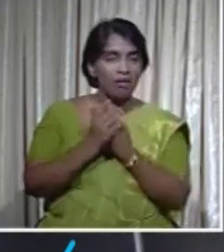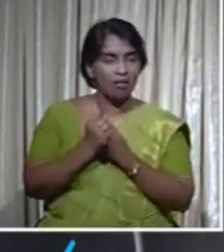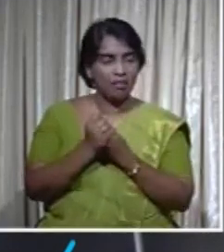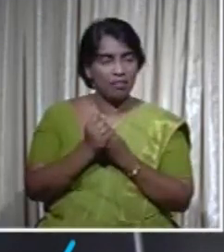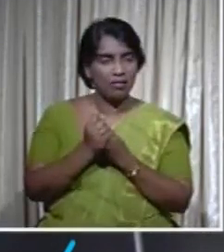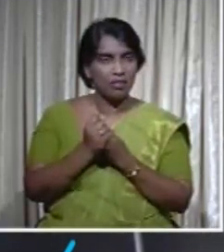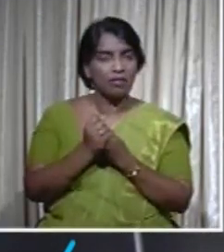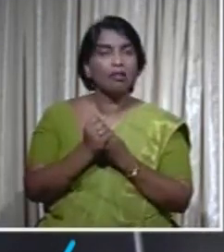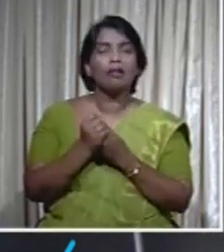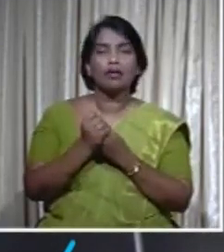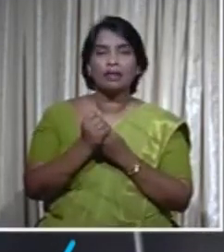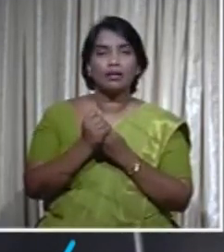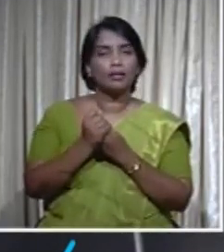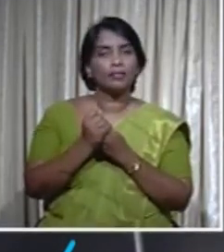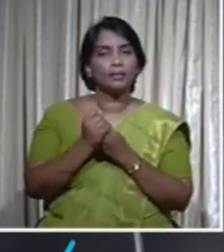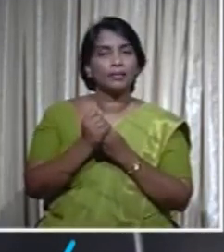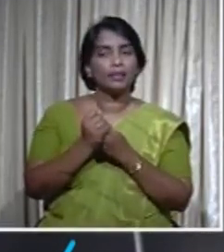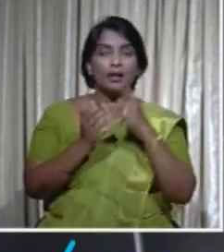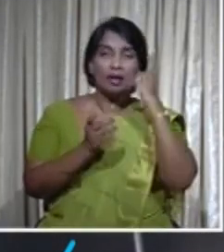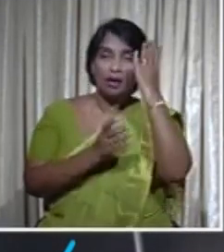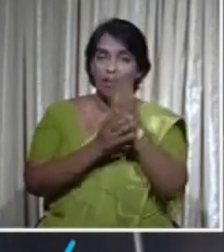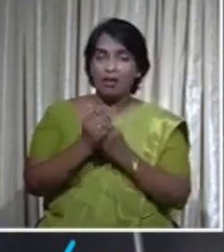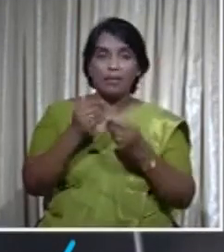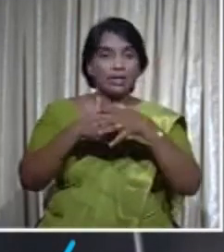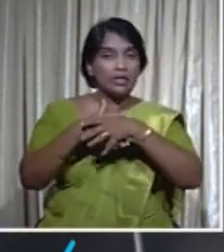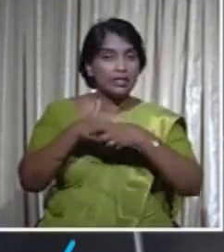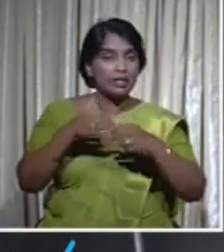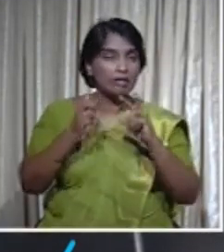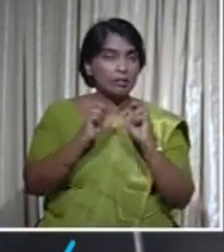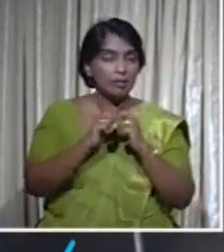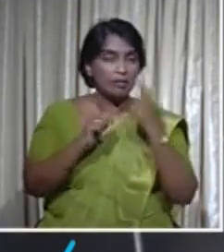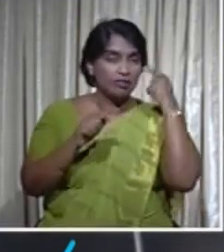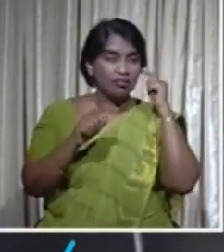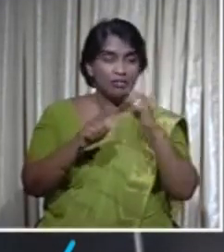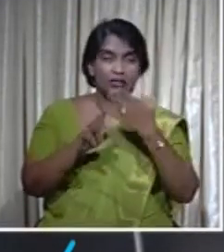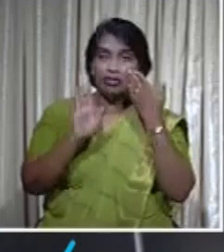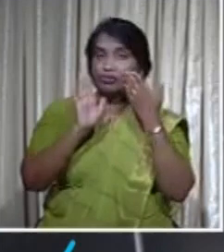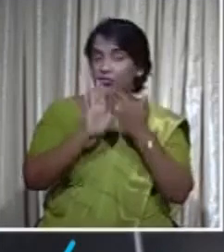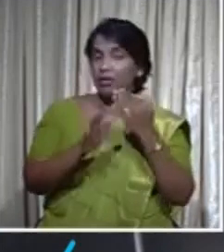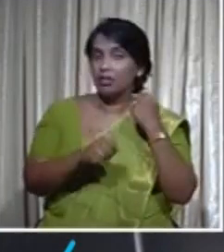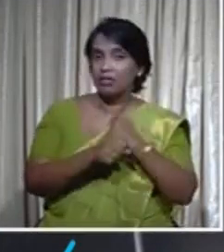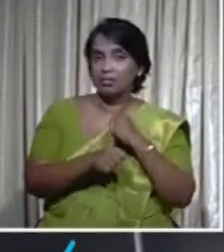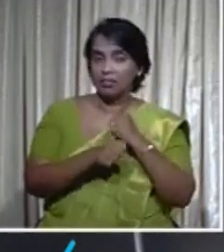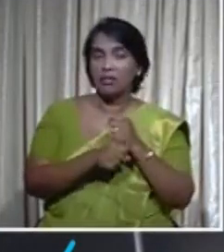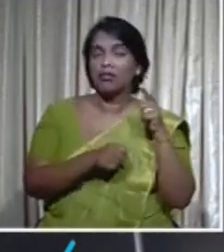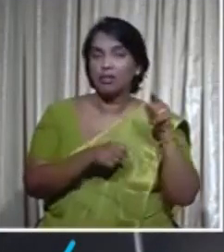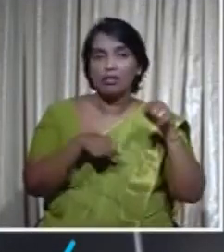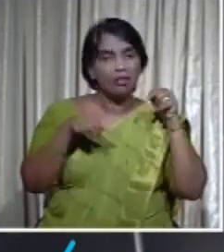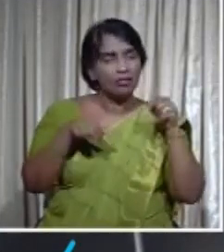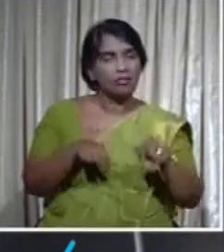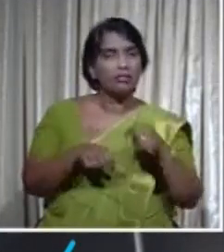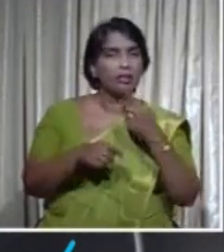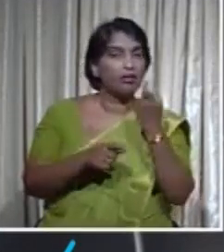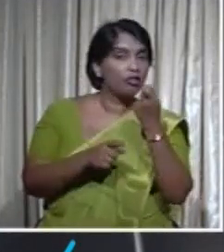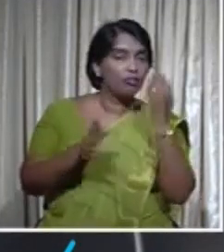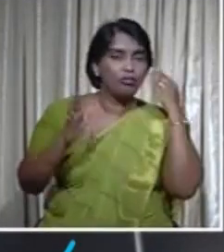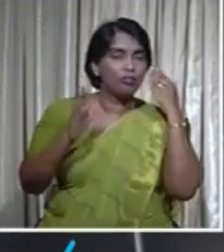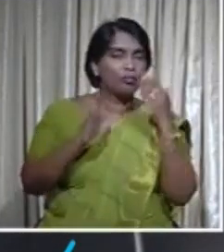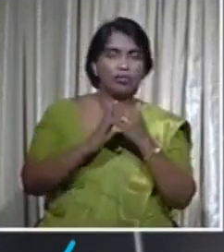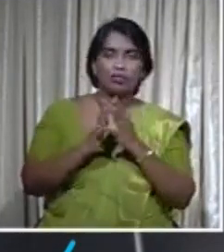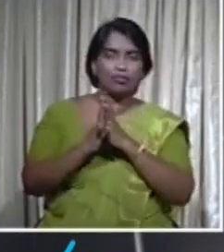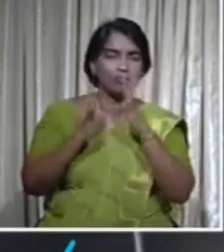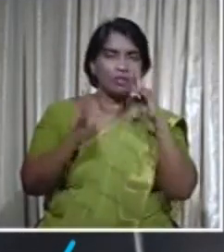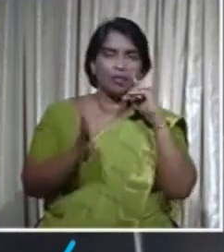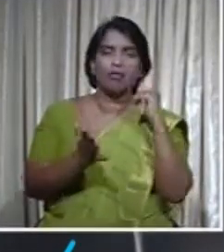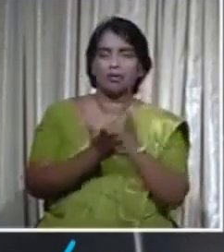அரசு இப்பொழுது பொருளாதார ரீதியிலே மிகவும் ஒரு திண்டாட்டமாக இருக்கின்ற சூழலை இன்றைக்கு